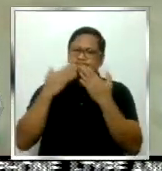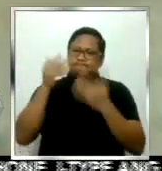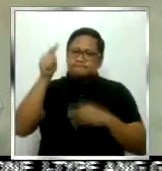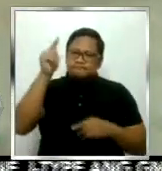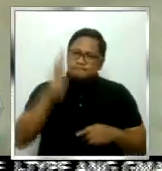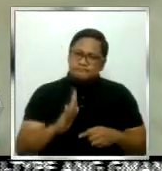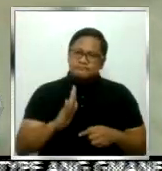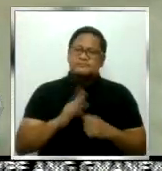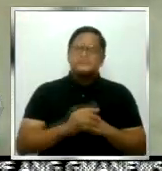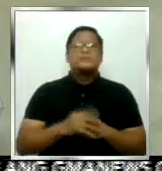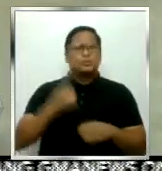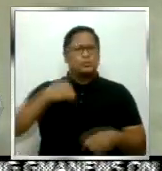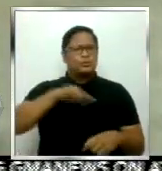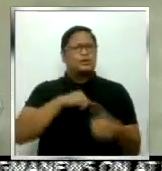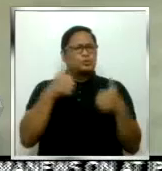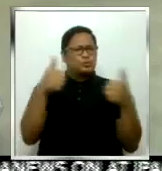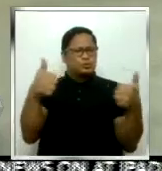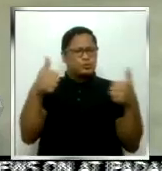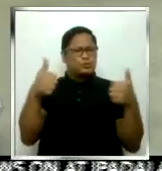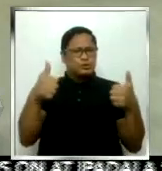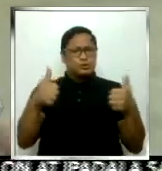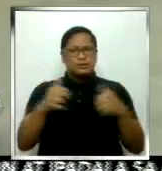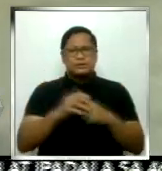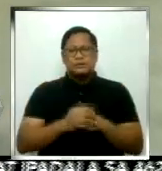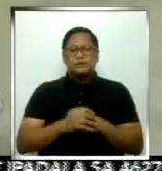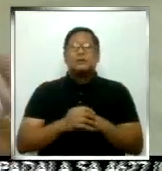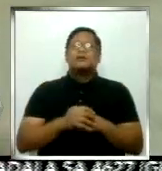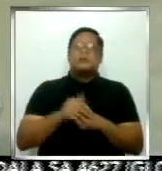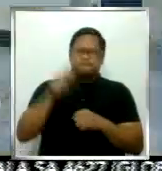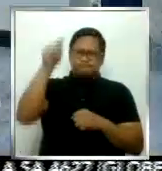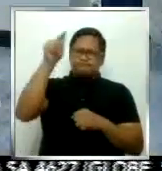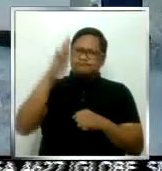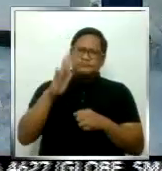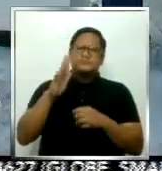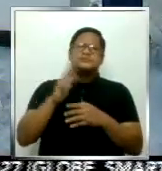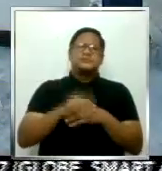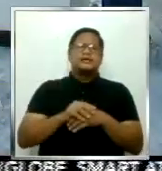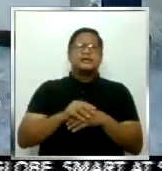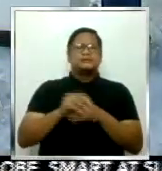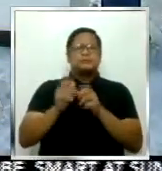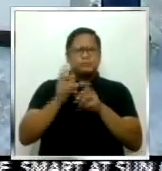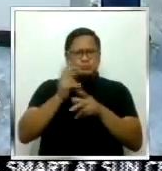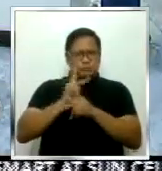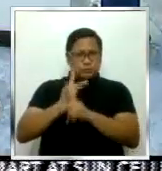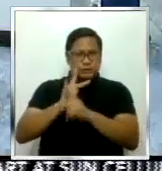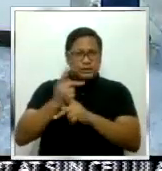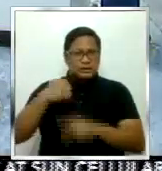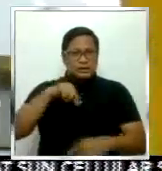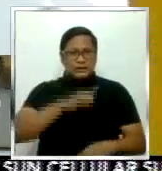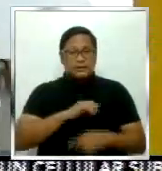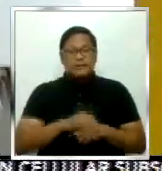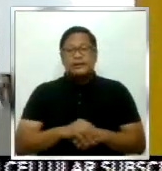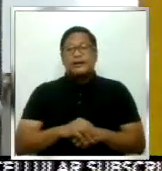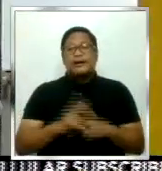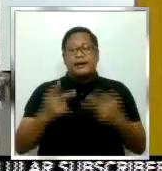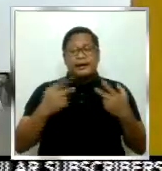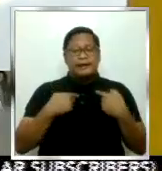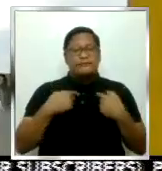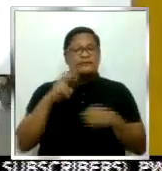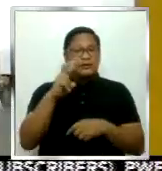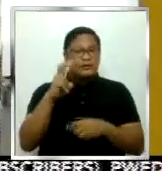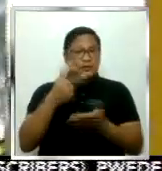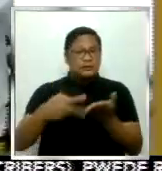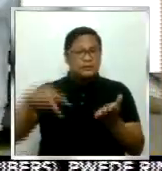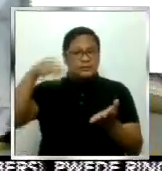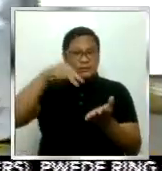ayos kami dito. Hindi kami pabayaan ng Panginoon. Mahigit 200 na raw ang gumaling sa center at nasa 50 na lang na